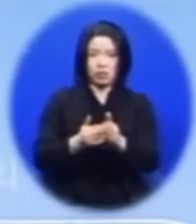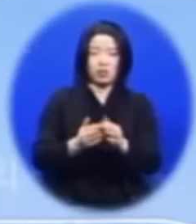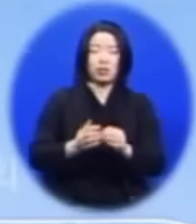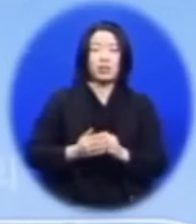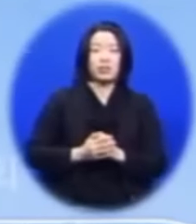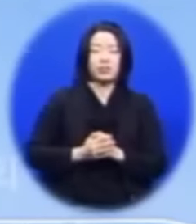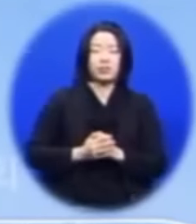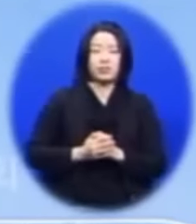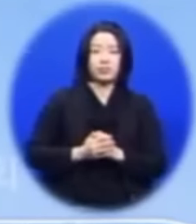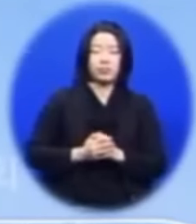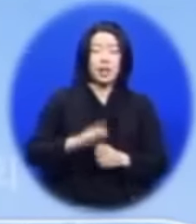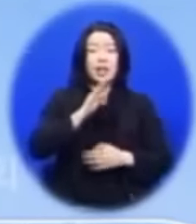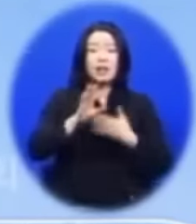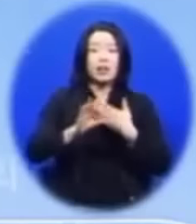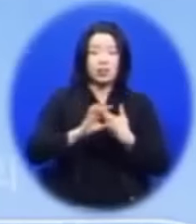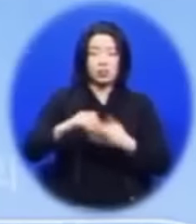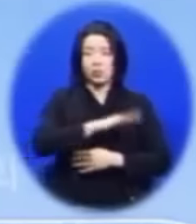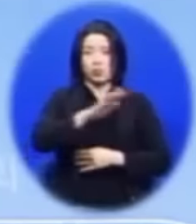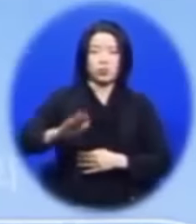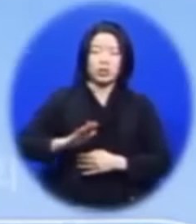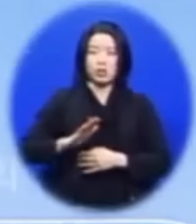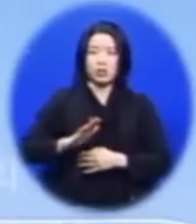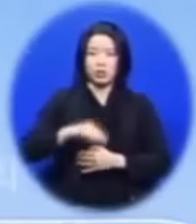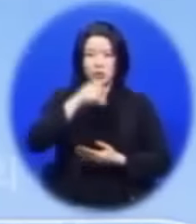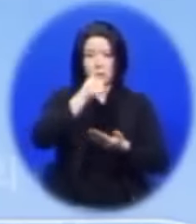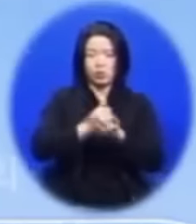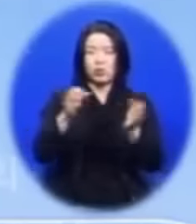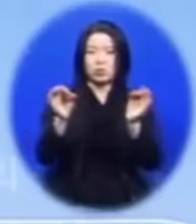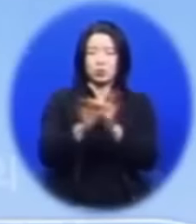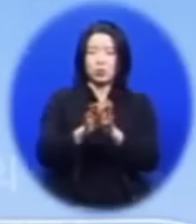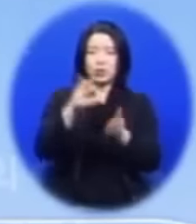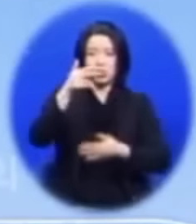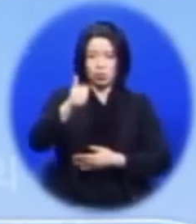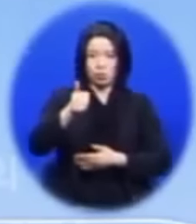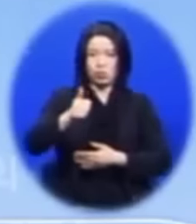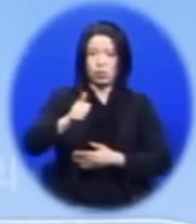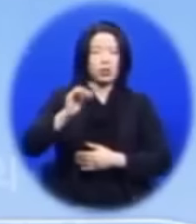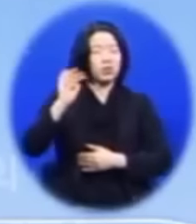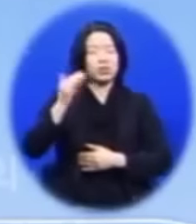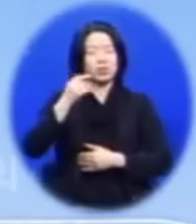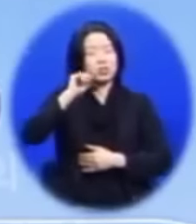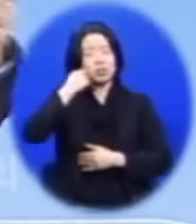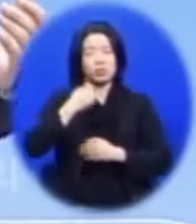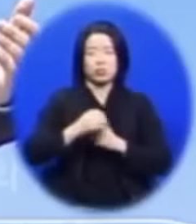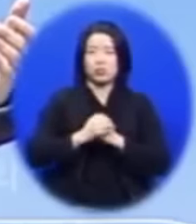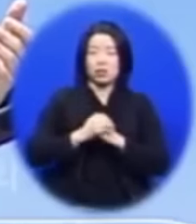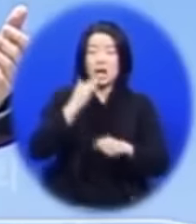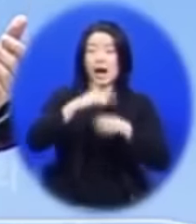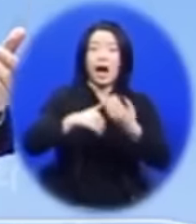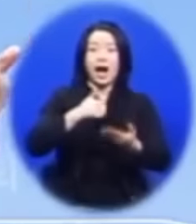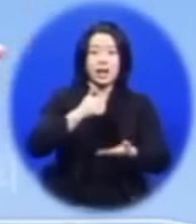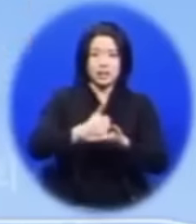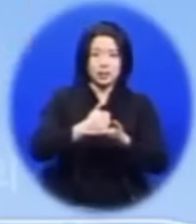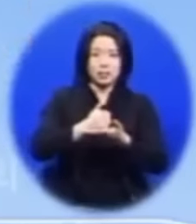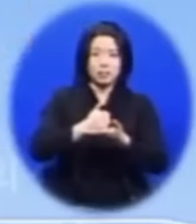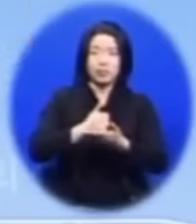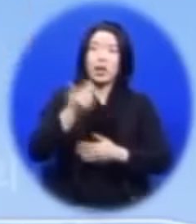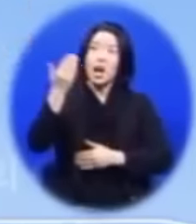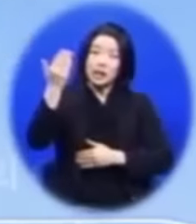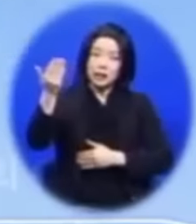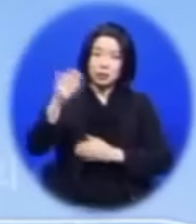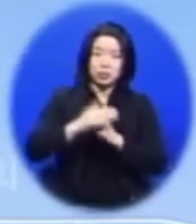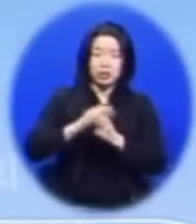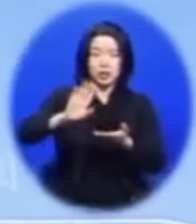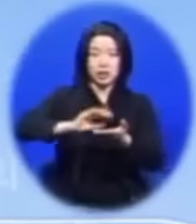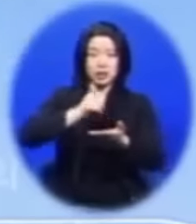죽었습니다 그러면 우리의 속주가 되 수가 없지 하나님 그분이